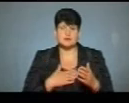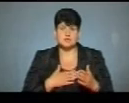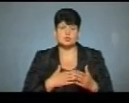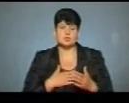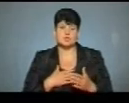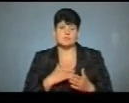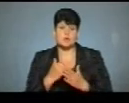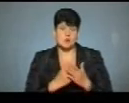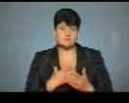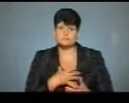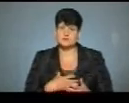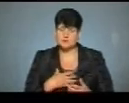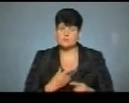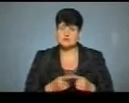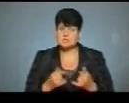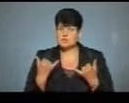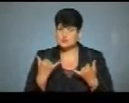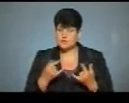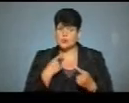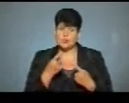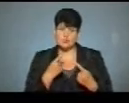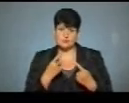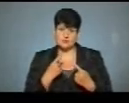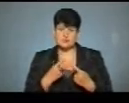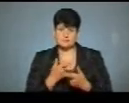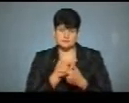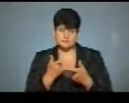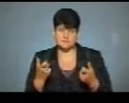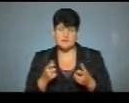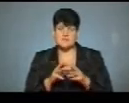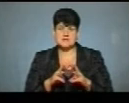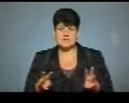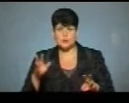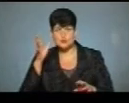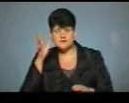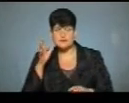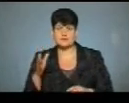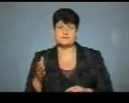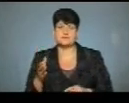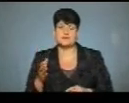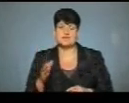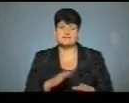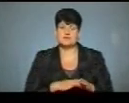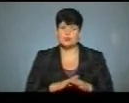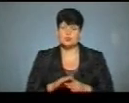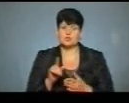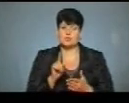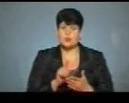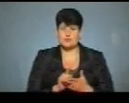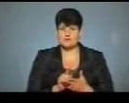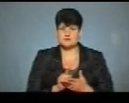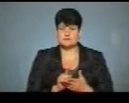актуальна, тому що про це сьогодні акцентували на брифінгу міністерка освіти та науки та виконуюча